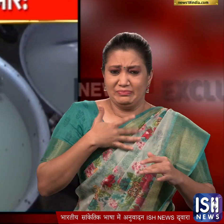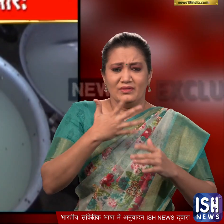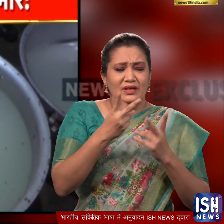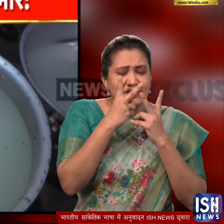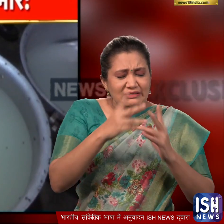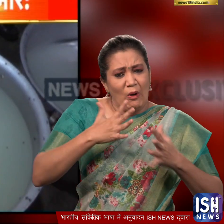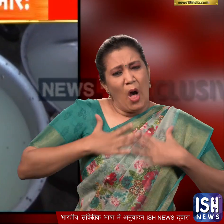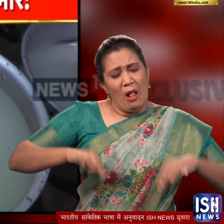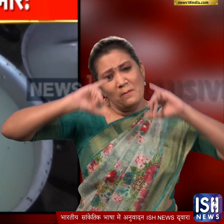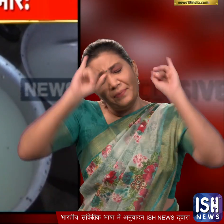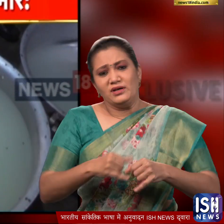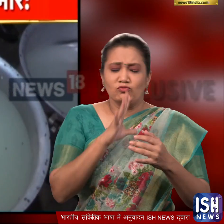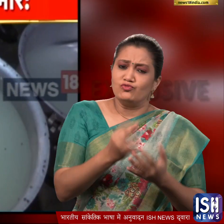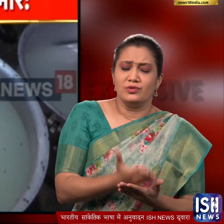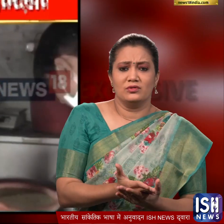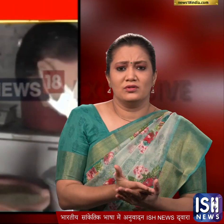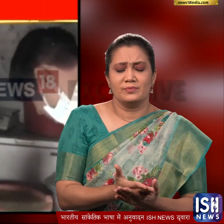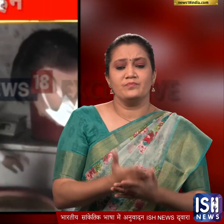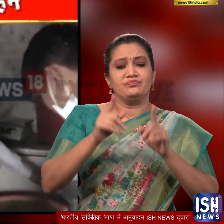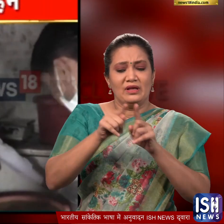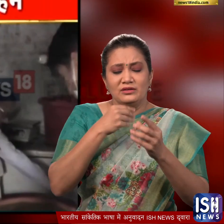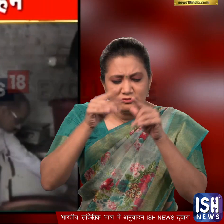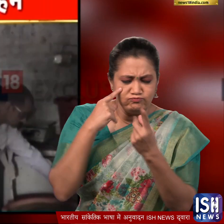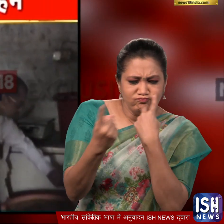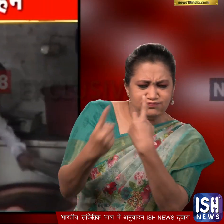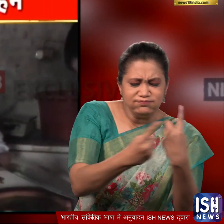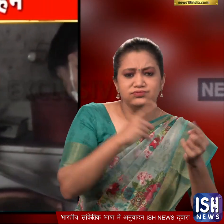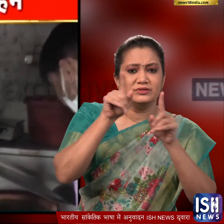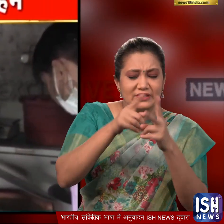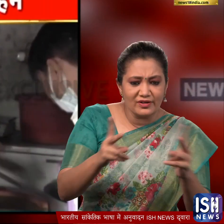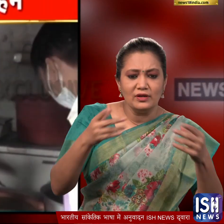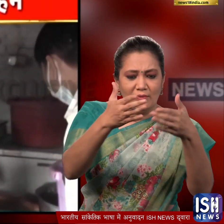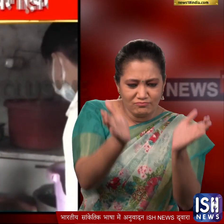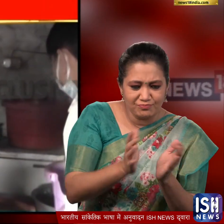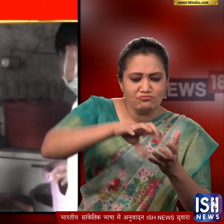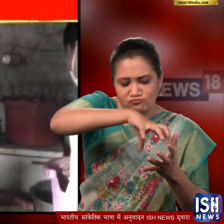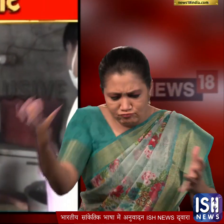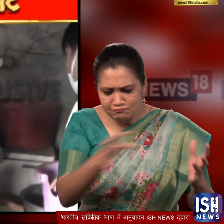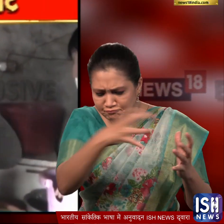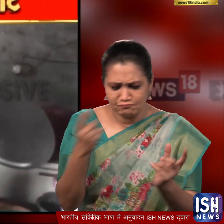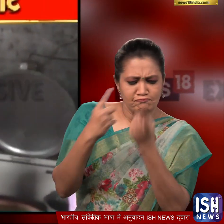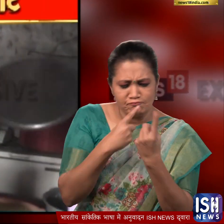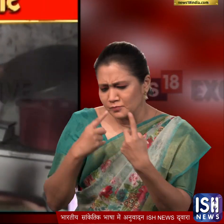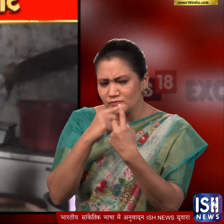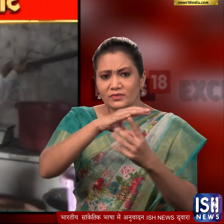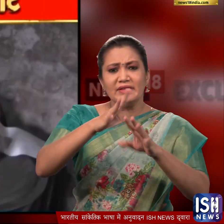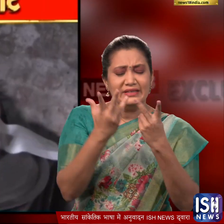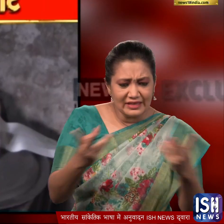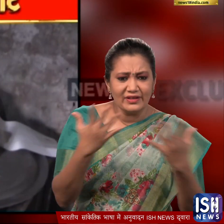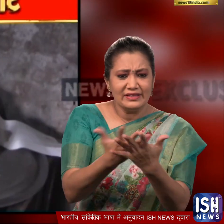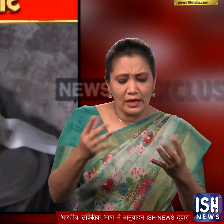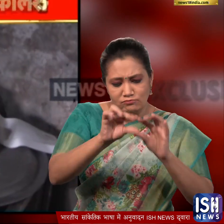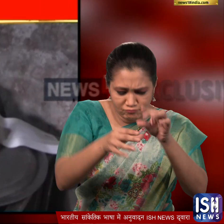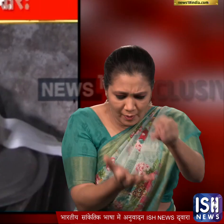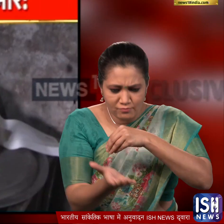सामान को खाकर किसी की भी सेहत बिगड़ना निश्चित है। कार्रवाई के दौरान खाद्य विभाग की टीम ने वहां रखे सभी बर्तनों को खोल कर देखा। उनमें